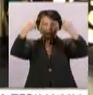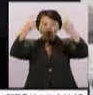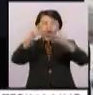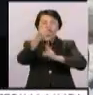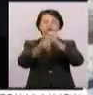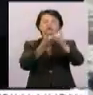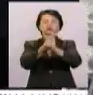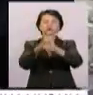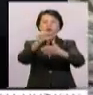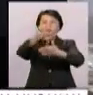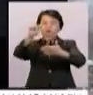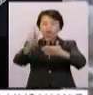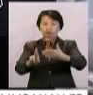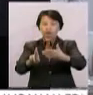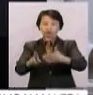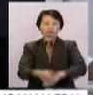akhirat.